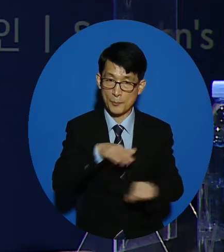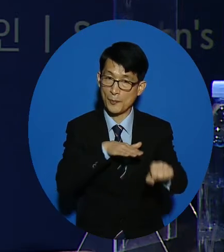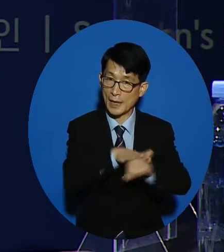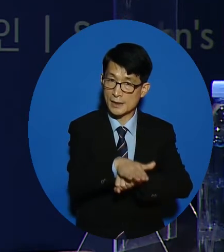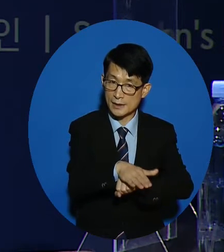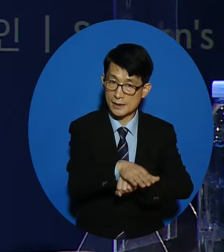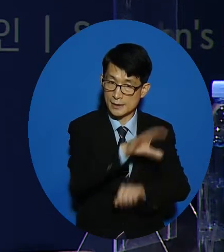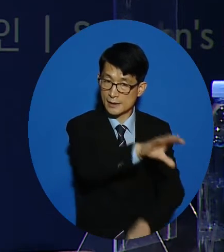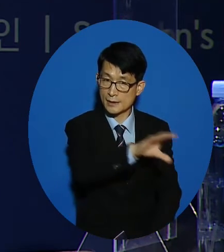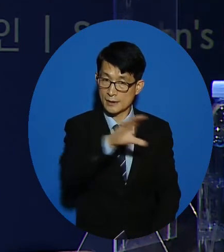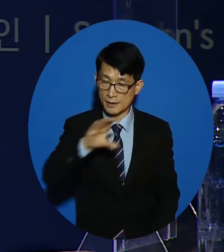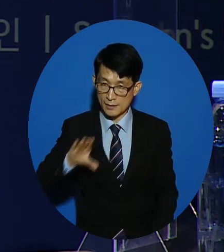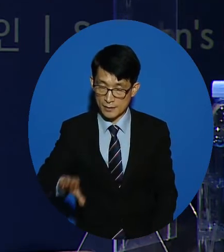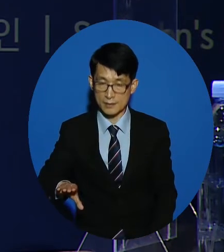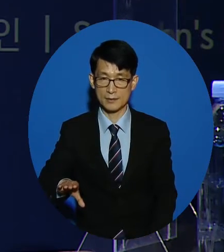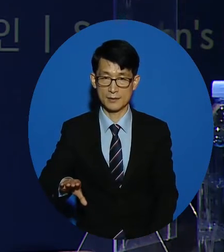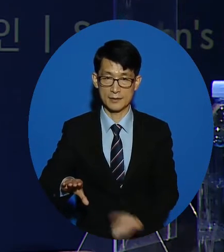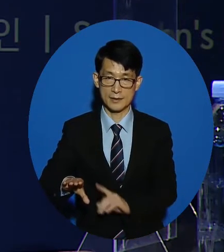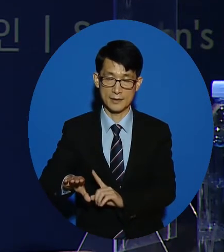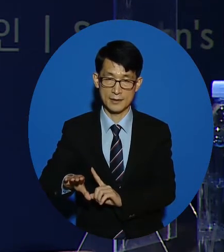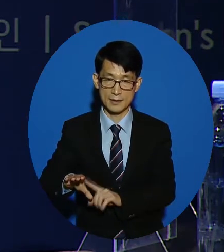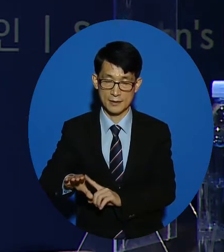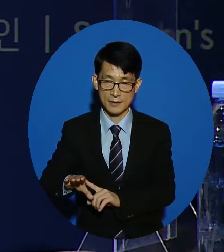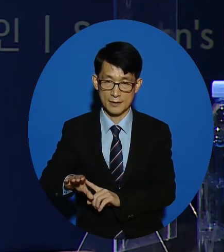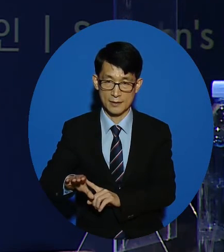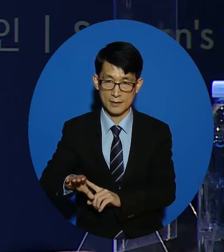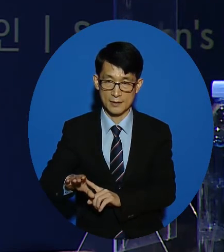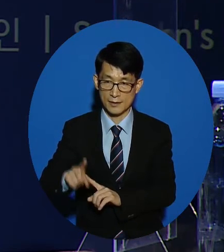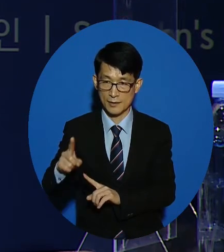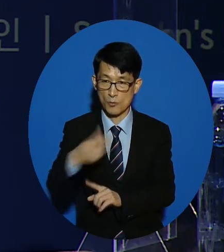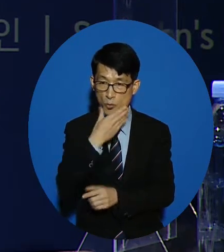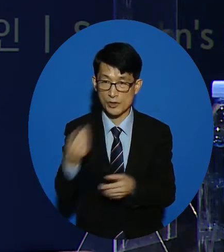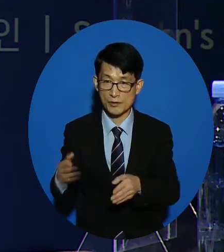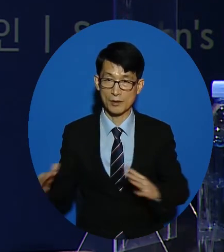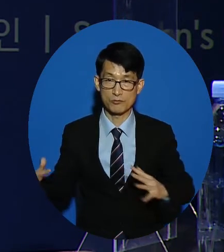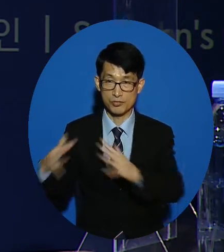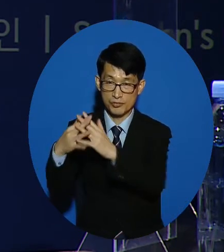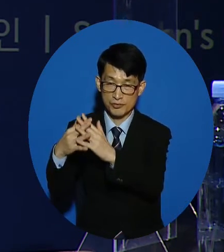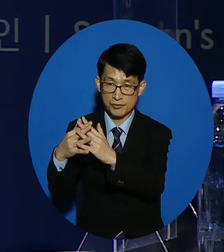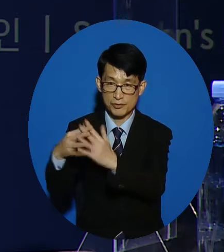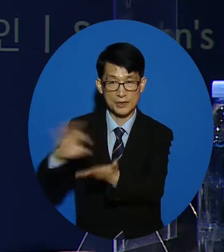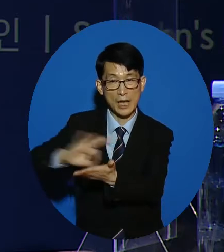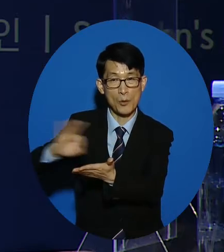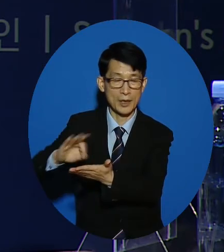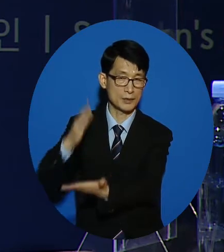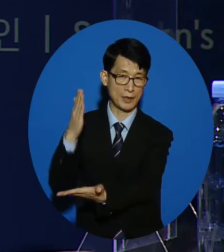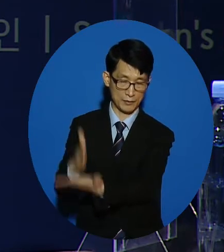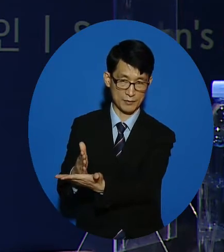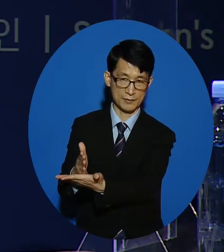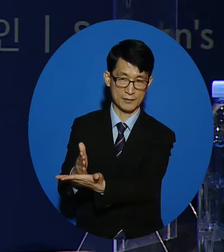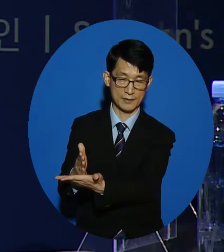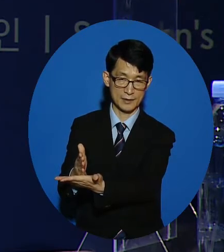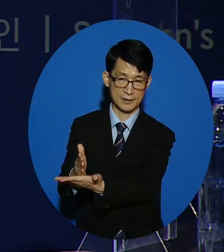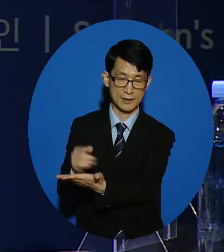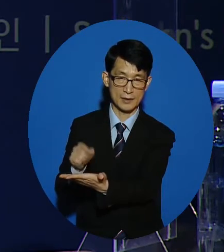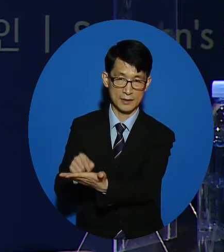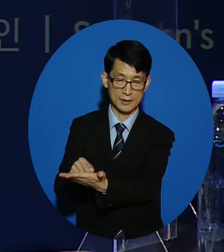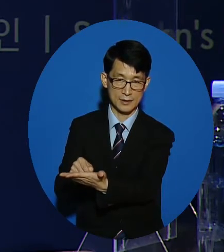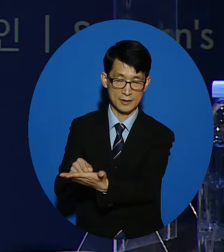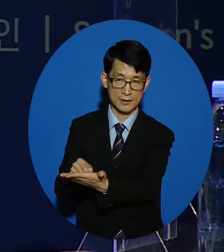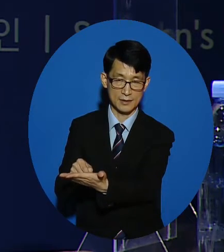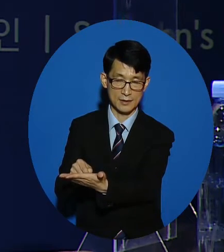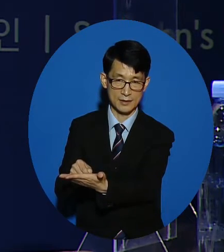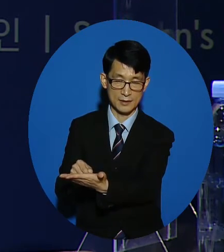돼서 이 건설비를 뺀다면은 인건비만 도비와